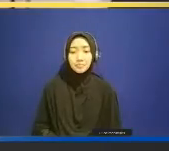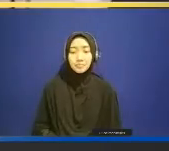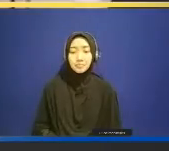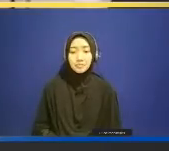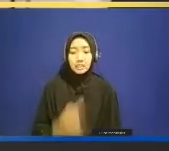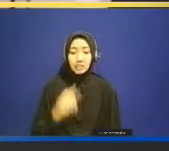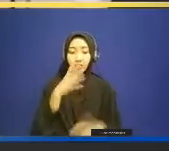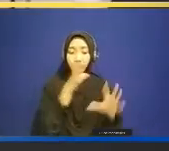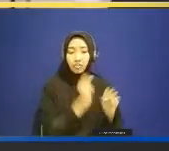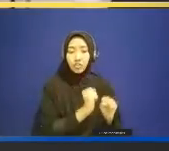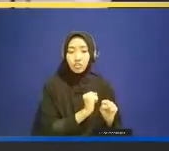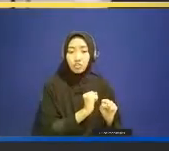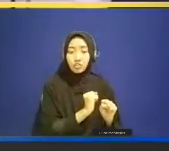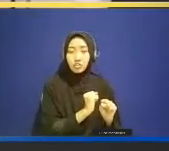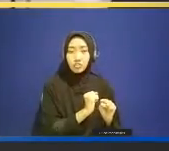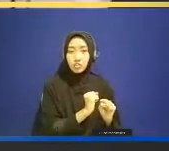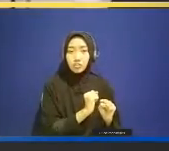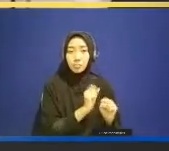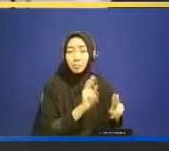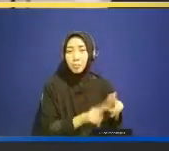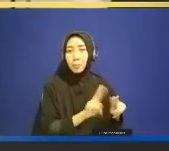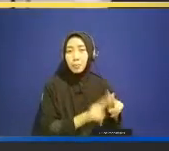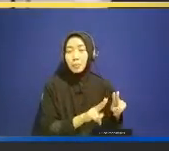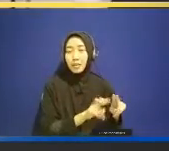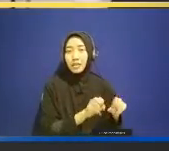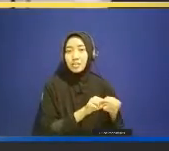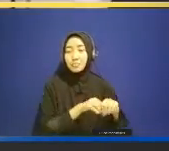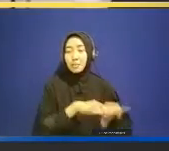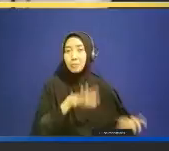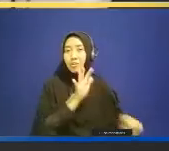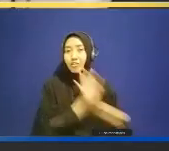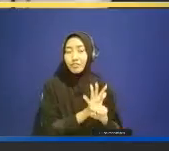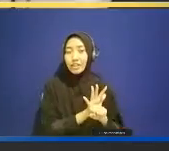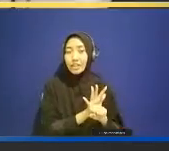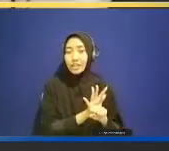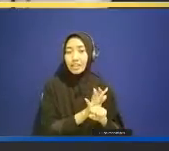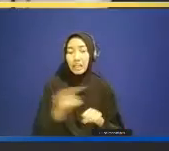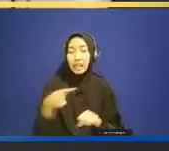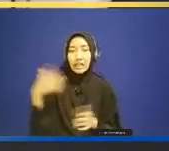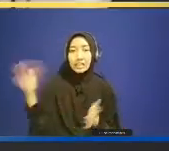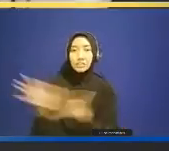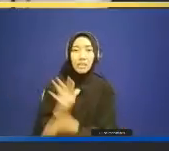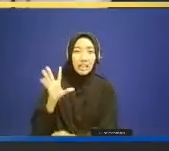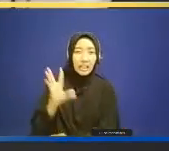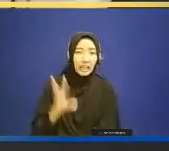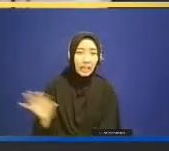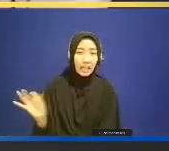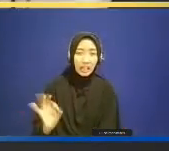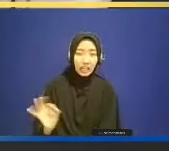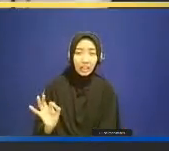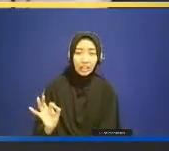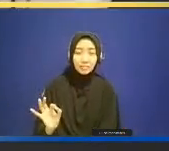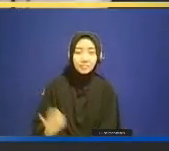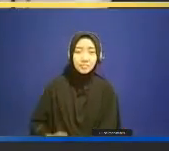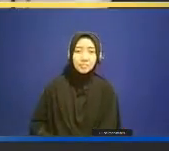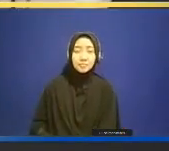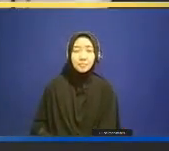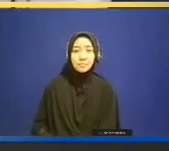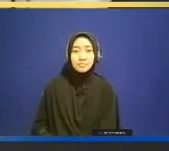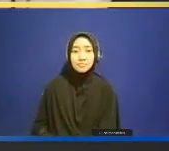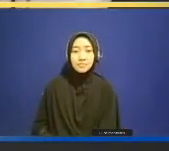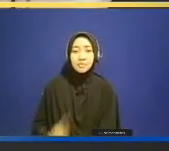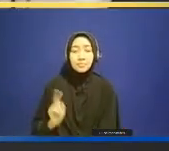dalam fokus untuk pangan tahun mengorbit dan juga tidak ingin kehilangan kesempatan ya tidak ingin terjadi opportunity loss